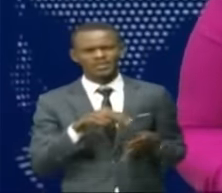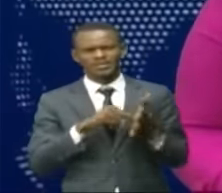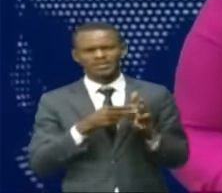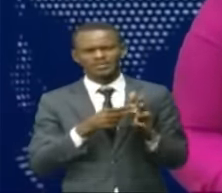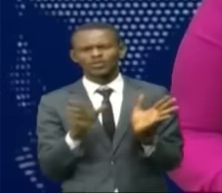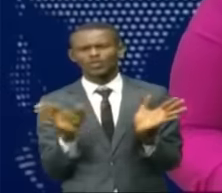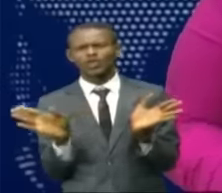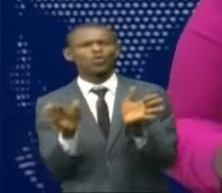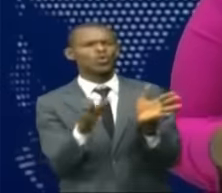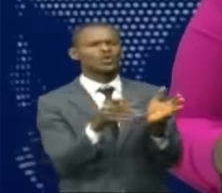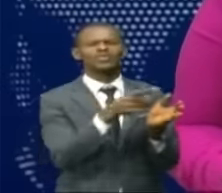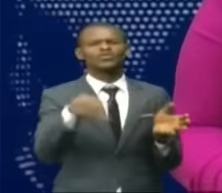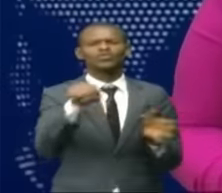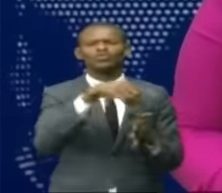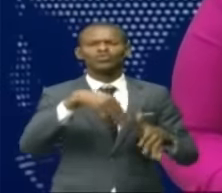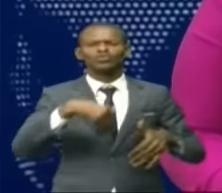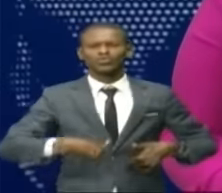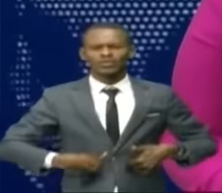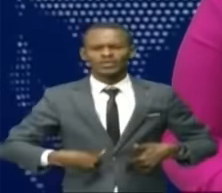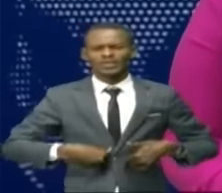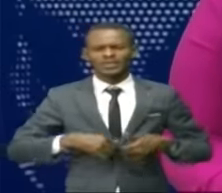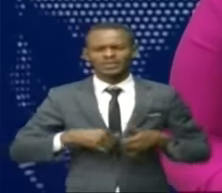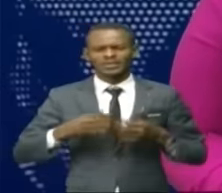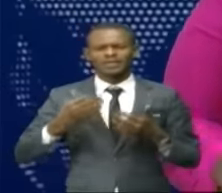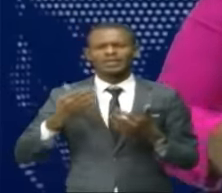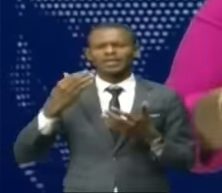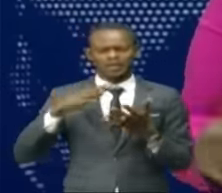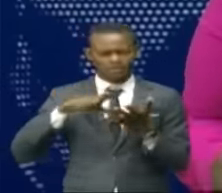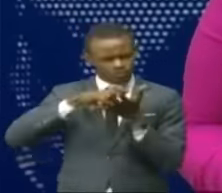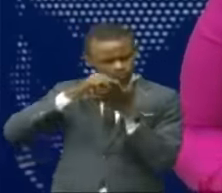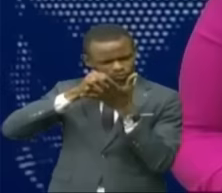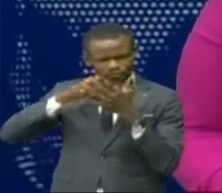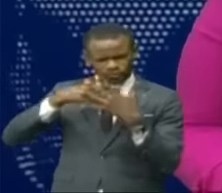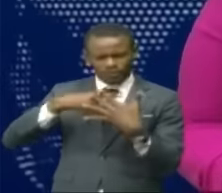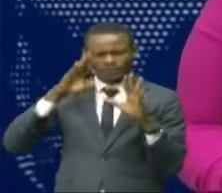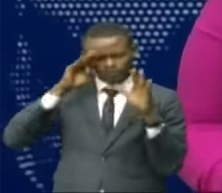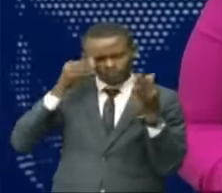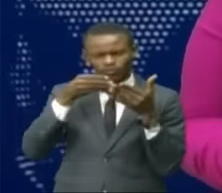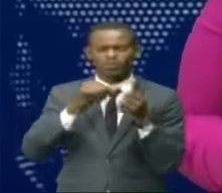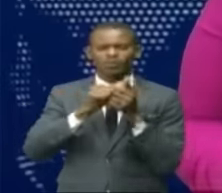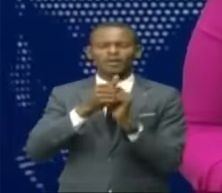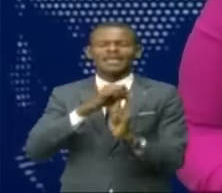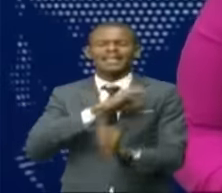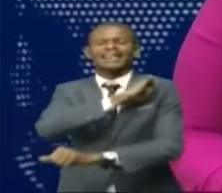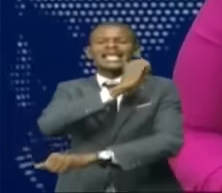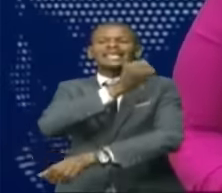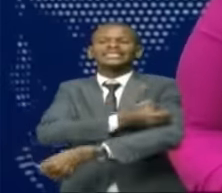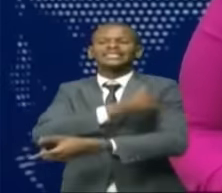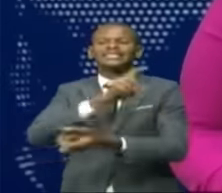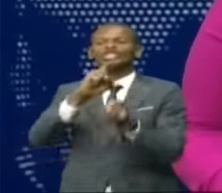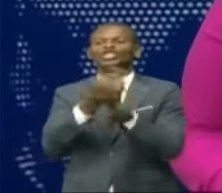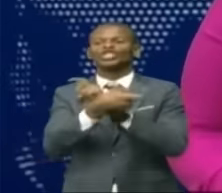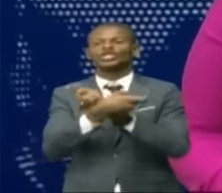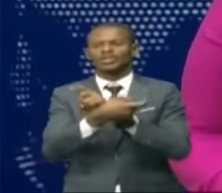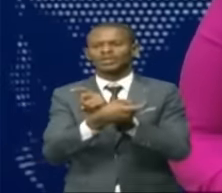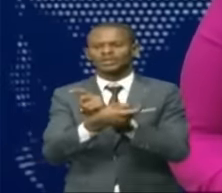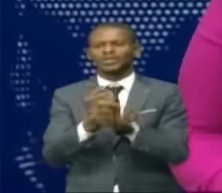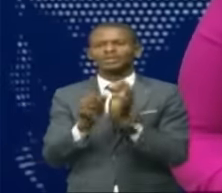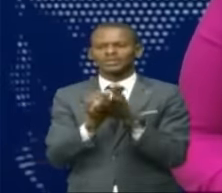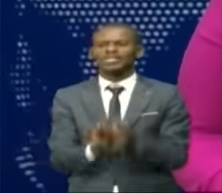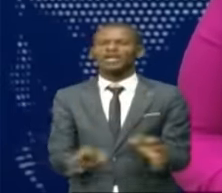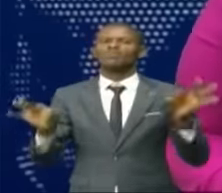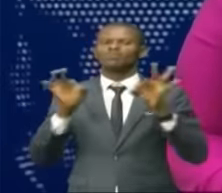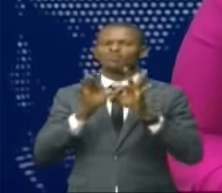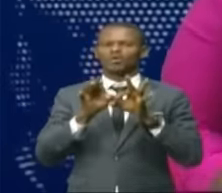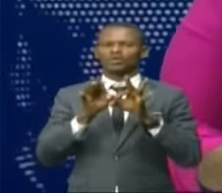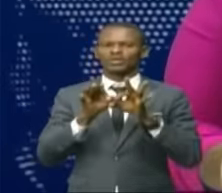ces filières. La transition énergétique est un tournant décisif pour le monde entier, oui, mais certes aussi pour la RDC, et le capital humain est